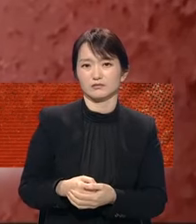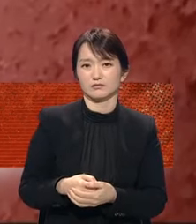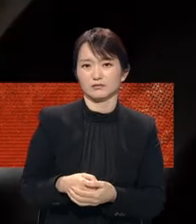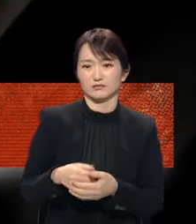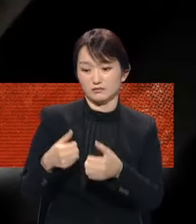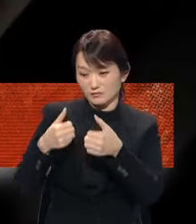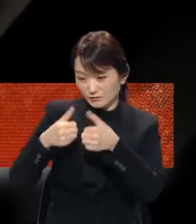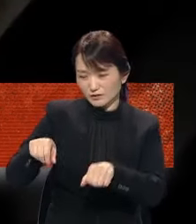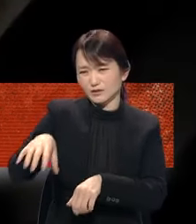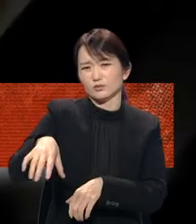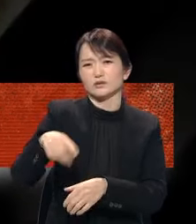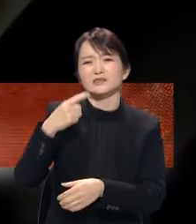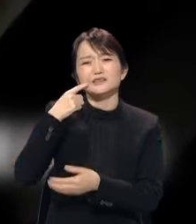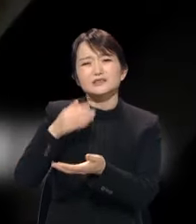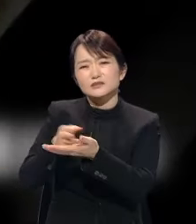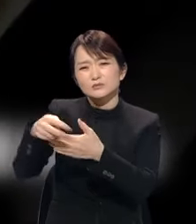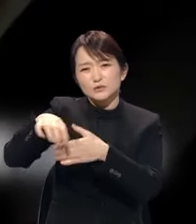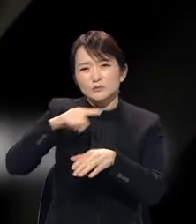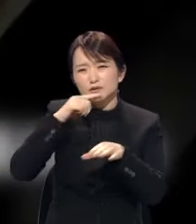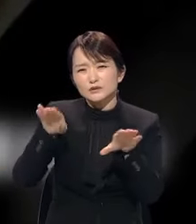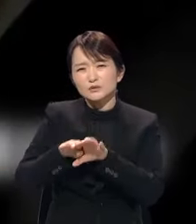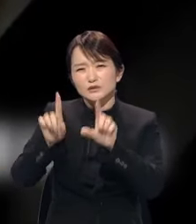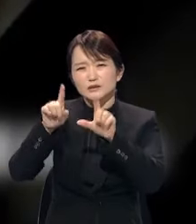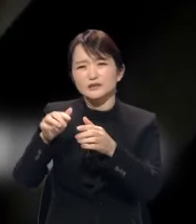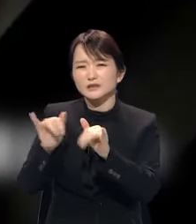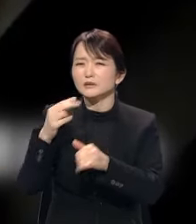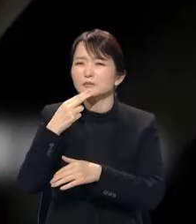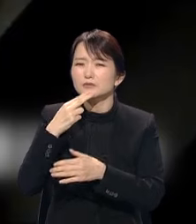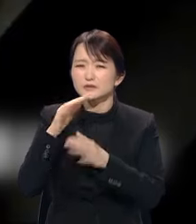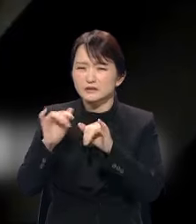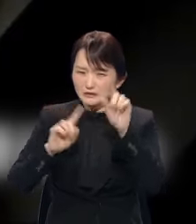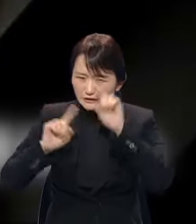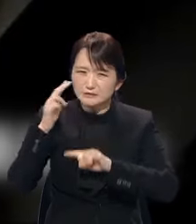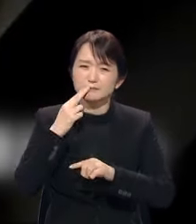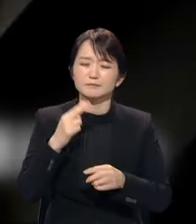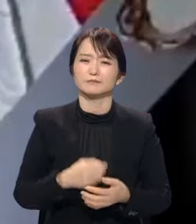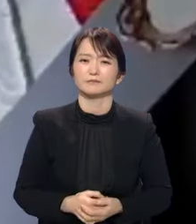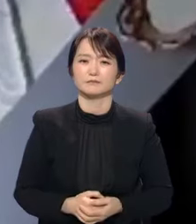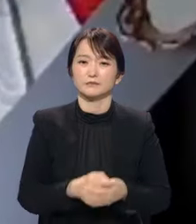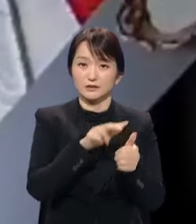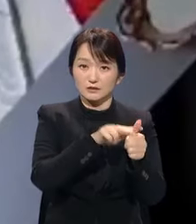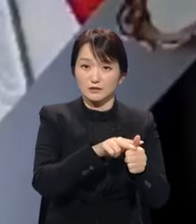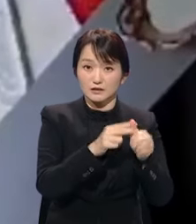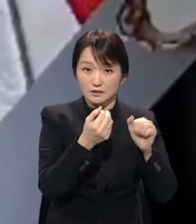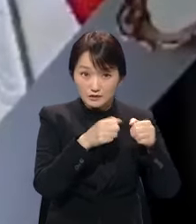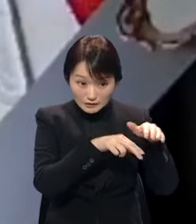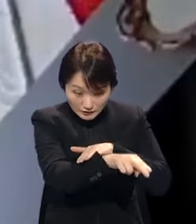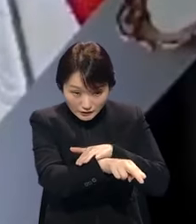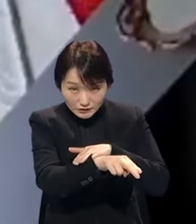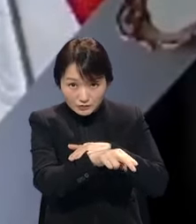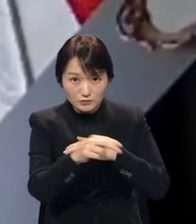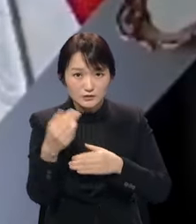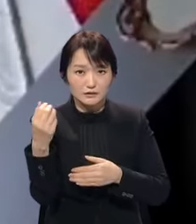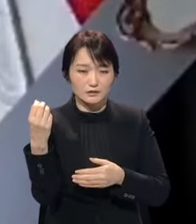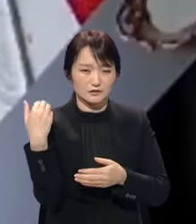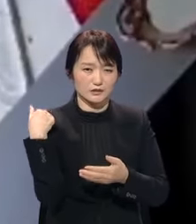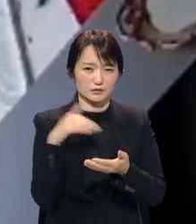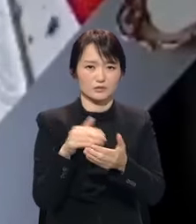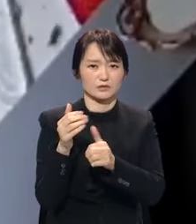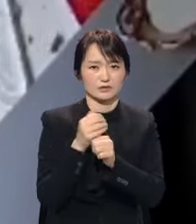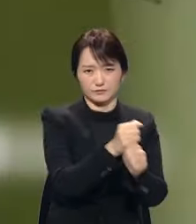이곳, 치과였습니다. 일요일이라서 아무도 없어서요. 다행히 다친 사람은 없었습니다. 이 말은 탈출했던 농장으로 다시